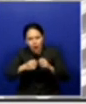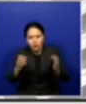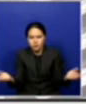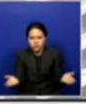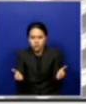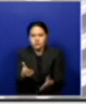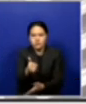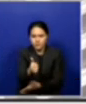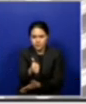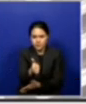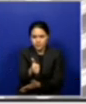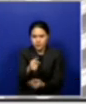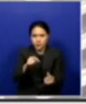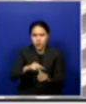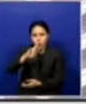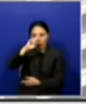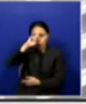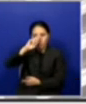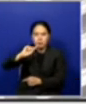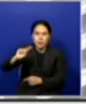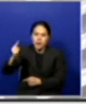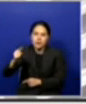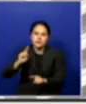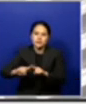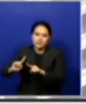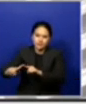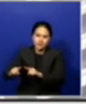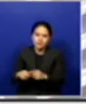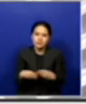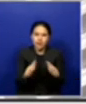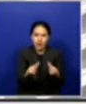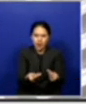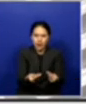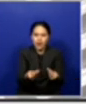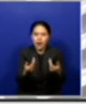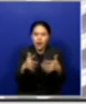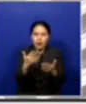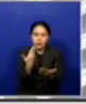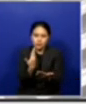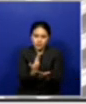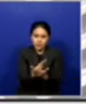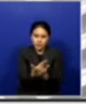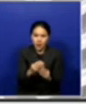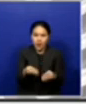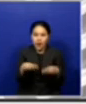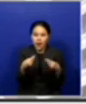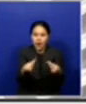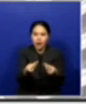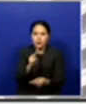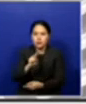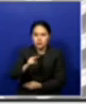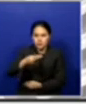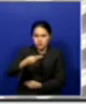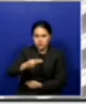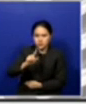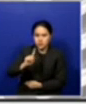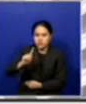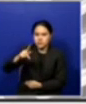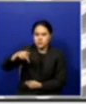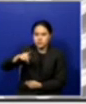หรือโรคอุบัติการใหม่ให้กรอบเข้าไป 21,000 ล้านครับท่านประธาน